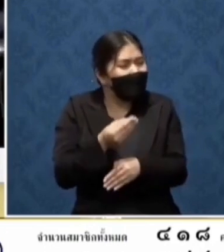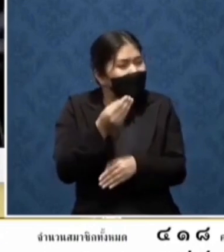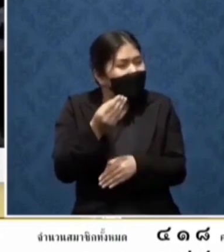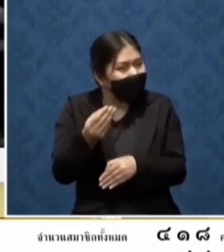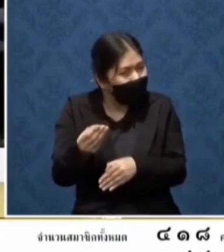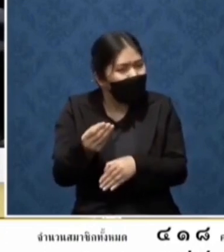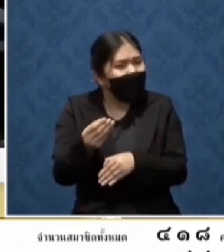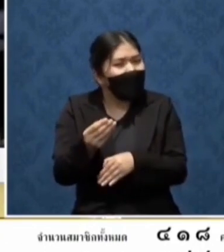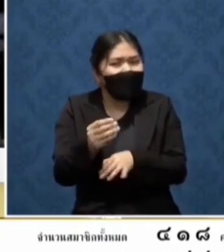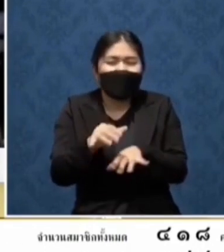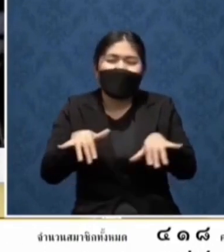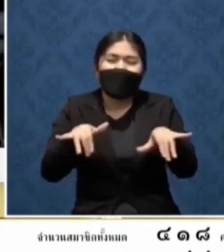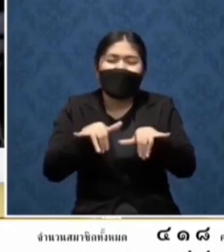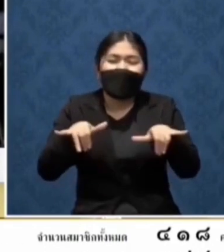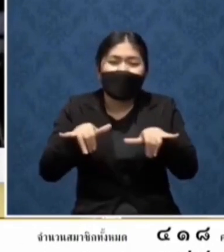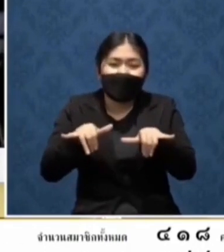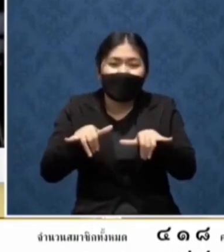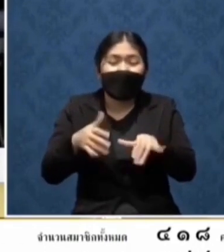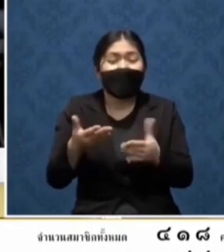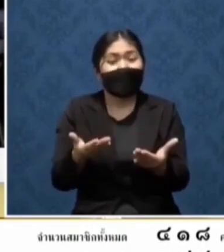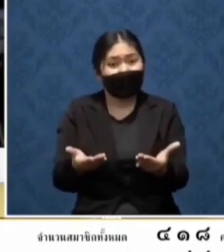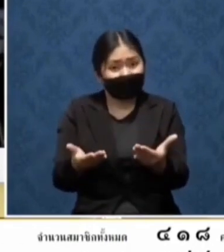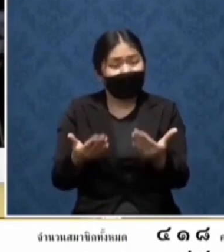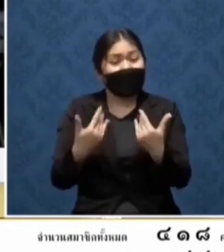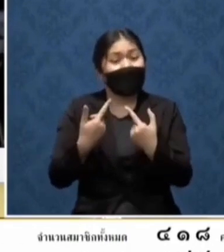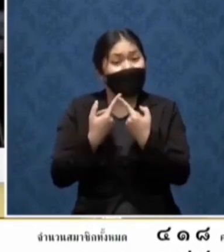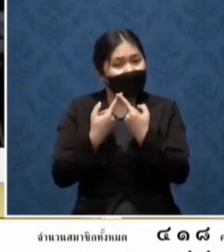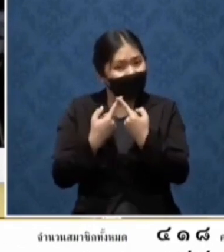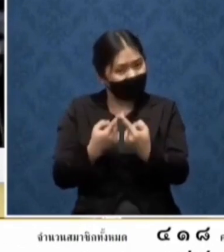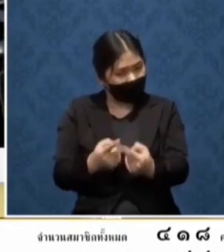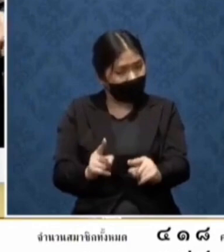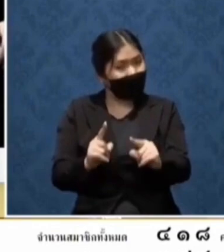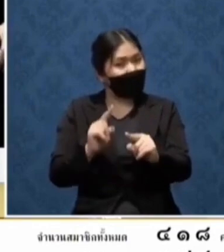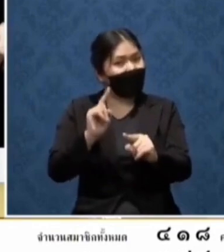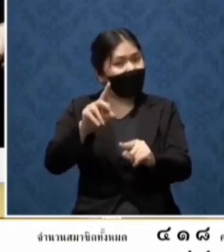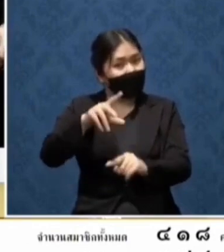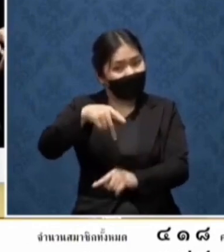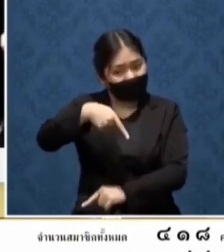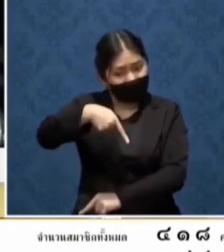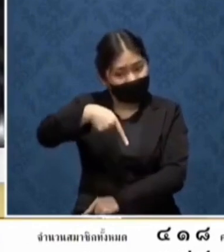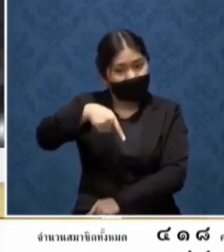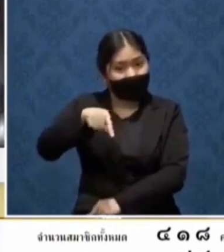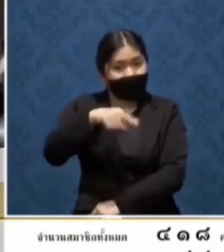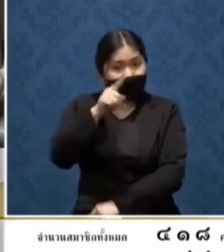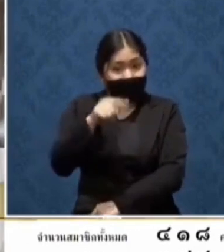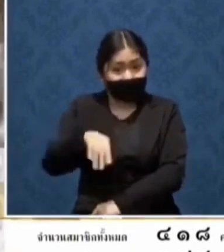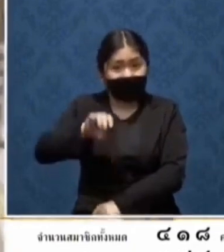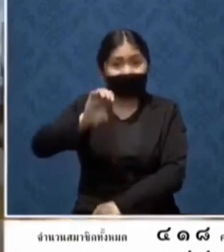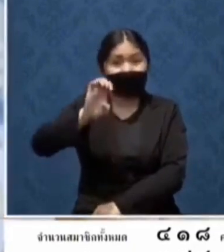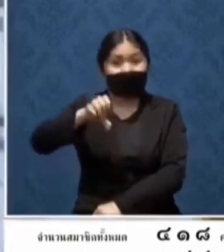ก็ยอมรับกันตรงๆว่าเป็นแค่เพียงนอมินีซึ่งอัลลัว P&E ครับก็